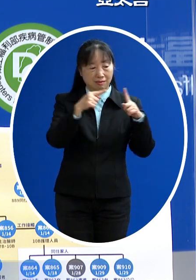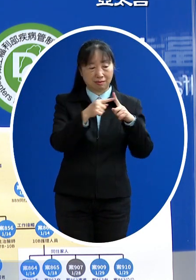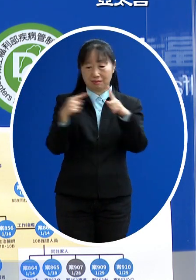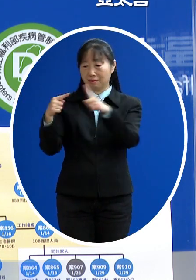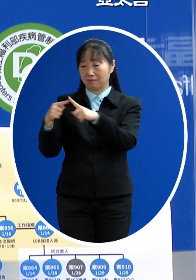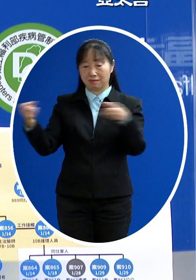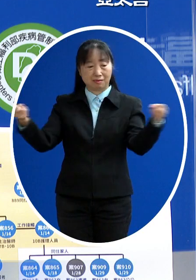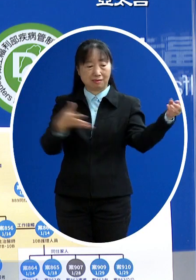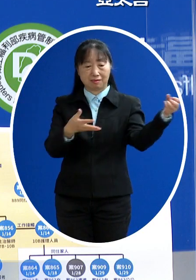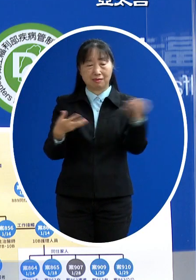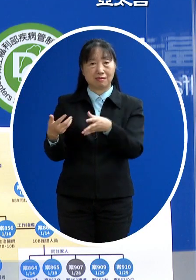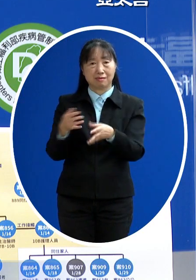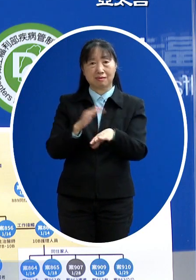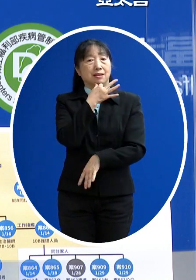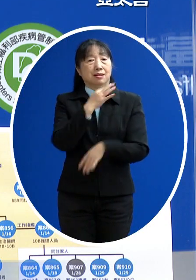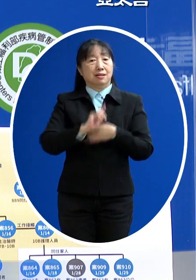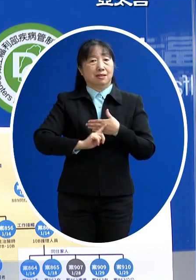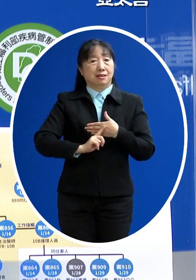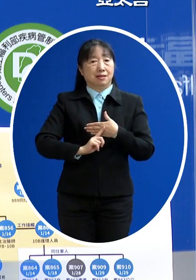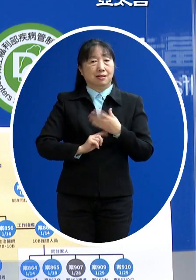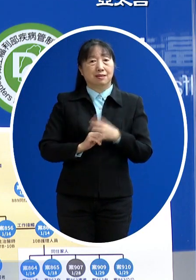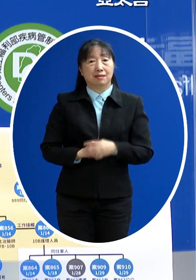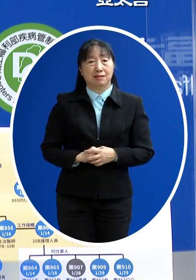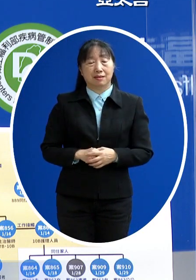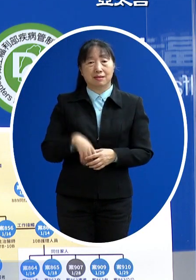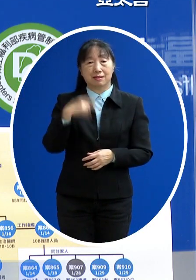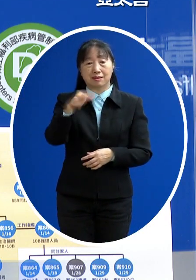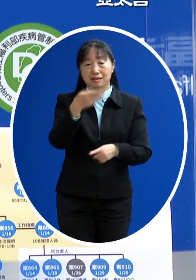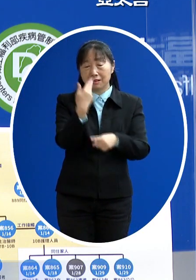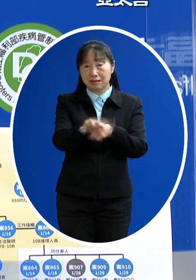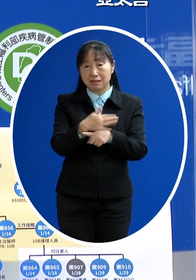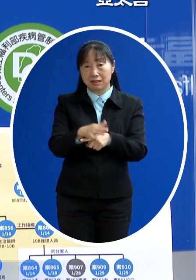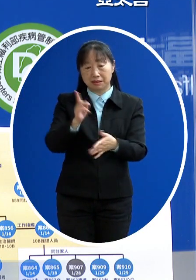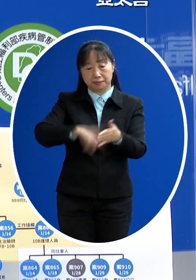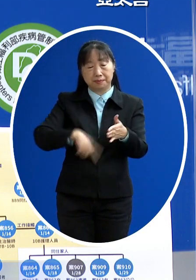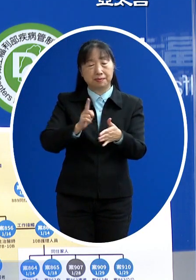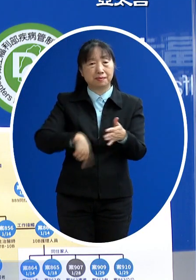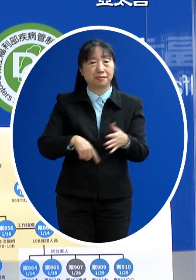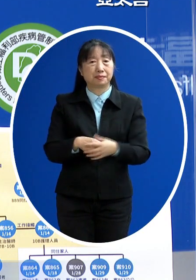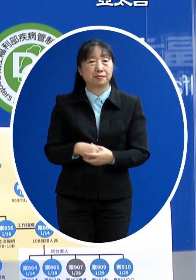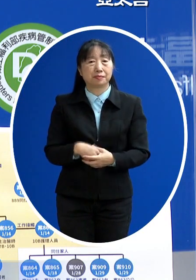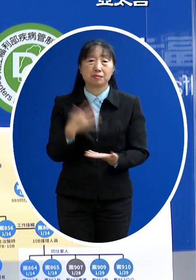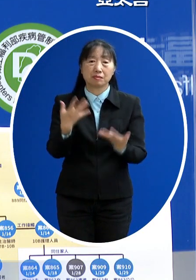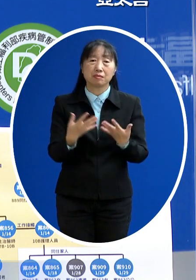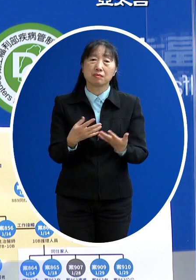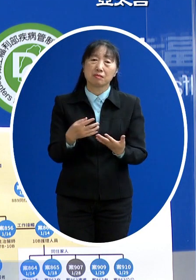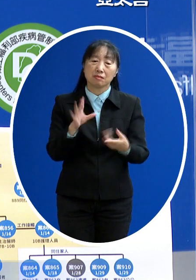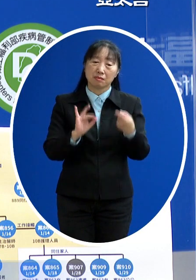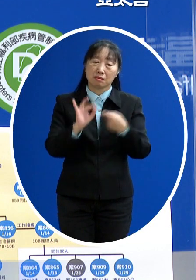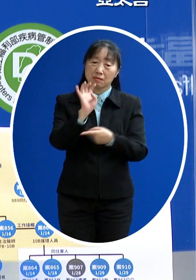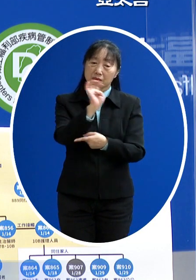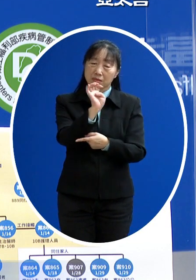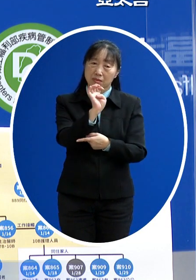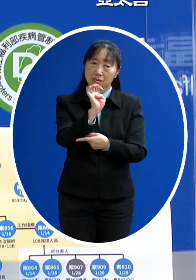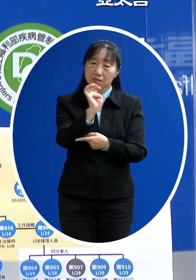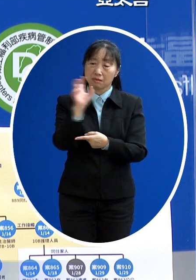人，它会人传人。第三个，它的致死率非常的高，大概